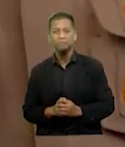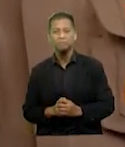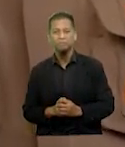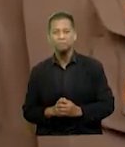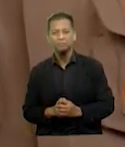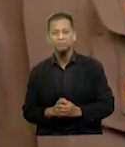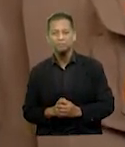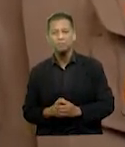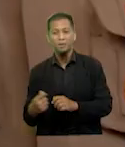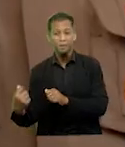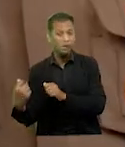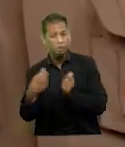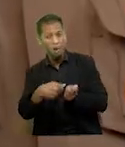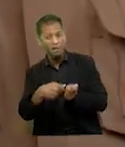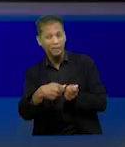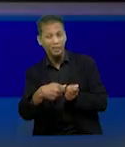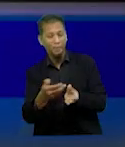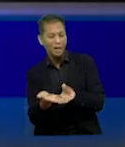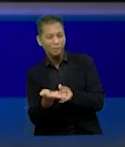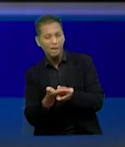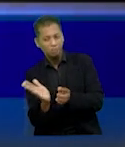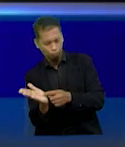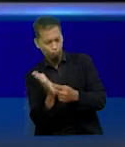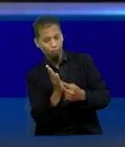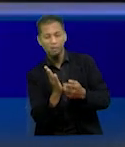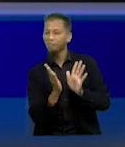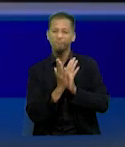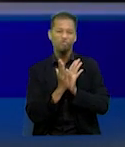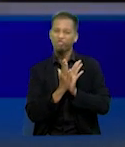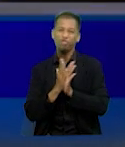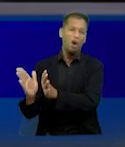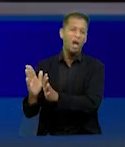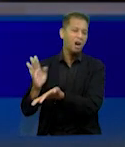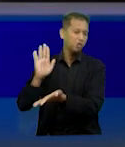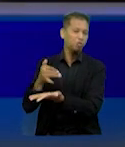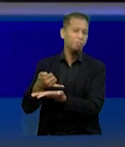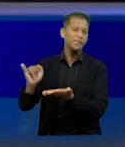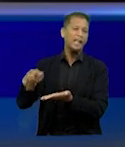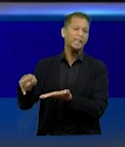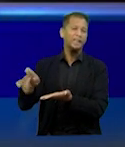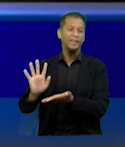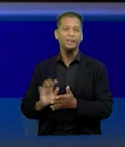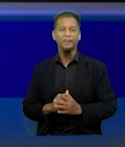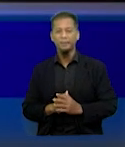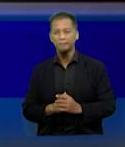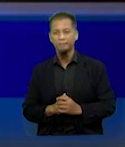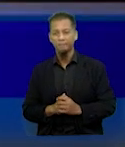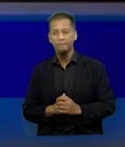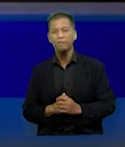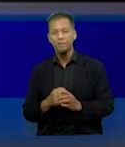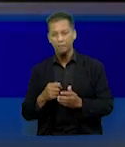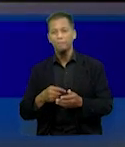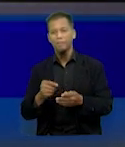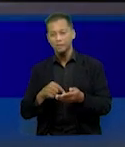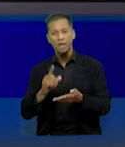tentang pemberhentian dengan tidak hormat. Usai putusan final dalam sidang banding, proses administratif terkait pemecatan Verdi